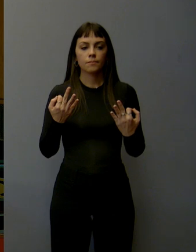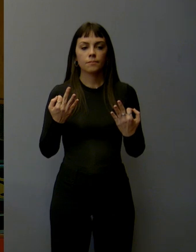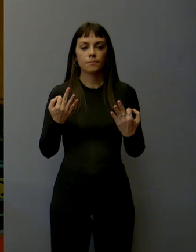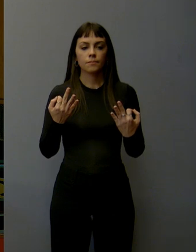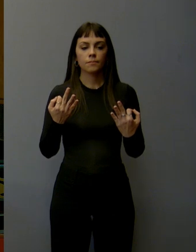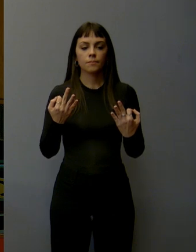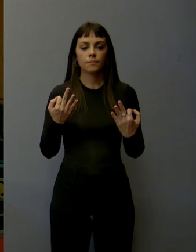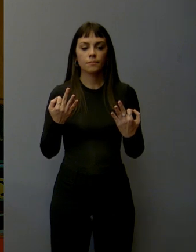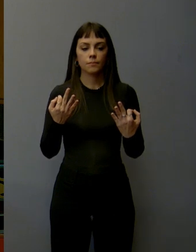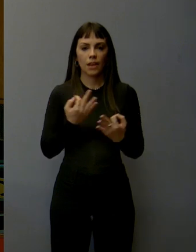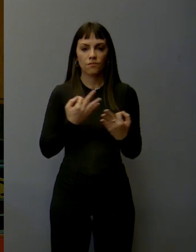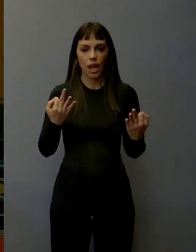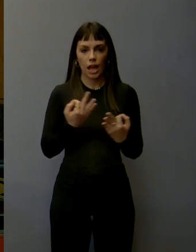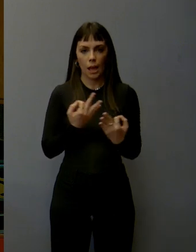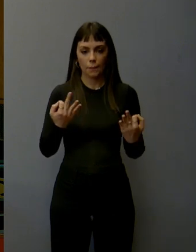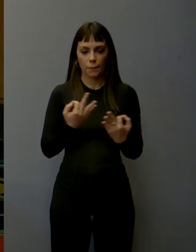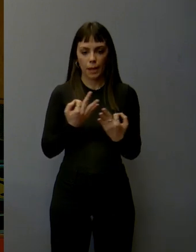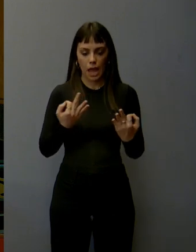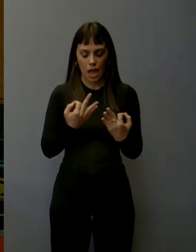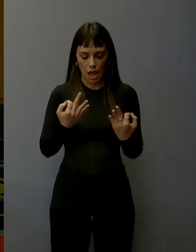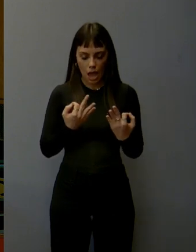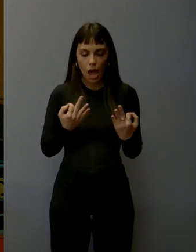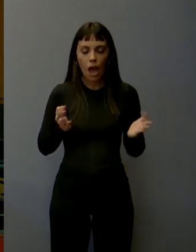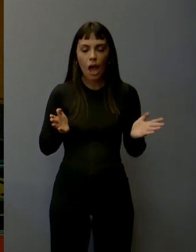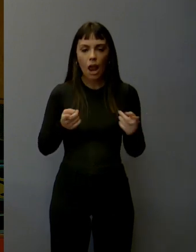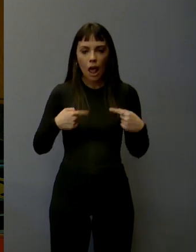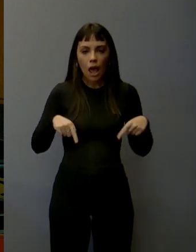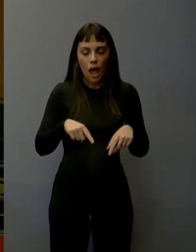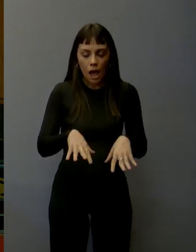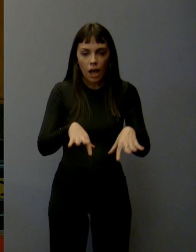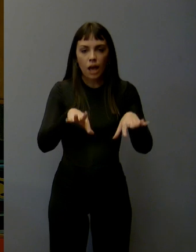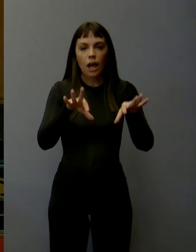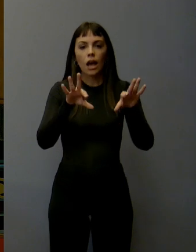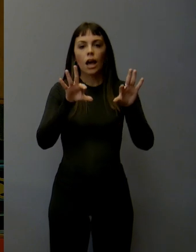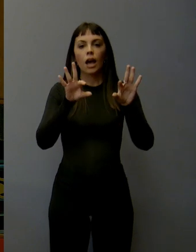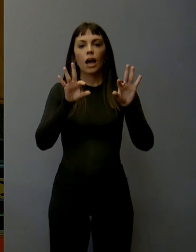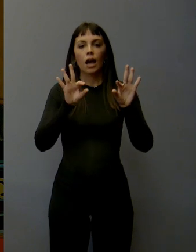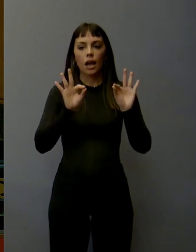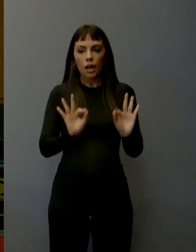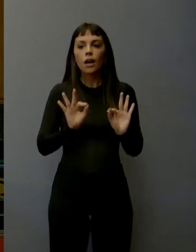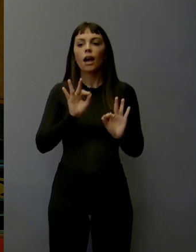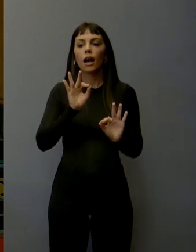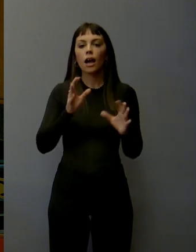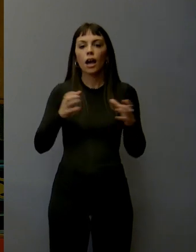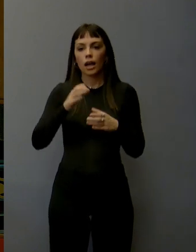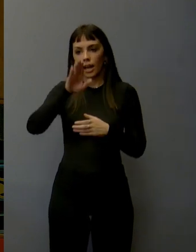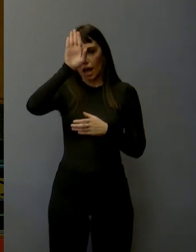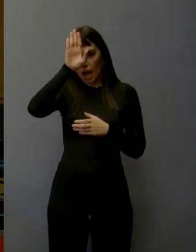Va bene allora interrompiamo la seduta e andiamo in capigruppo